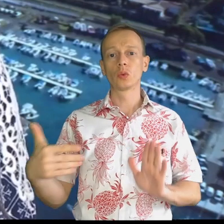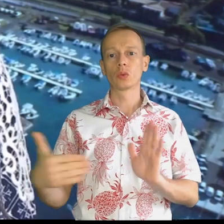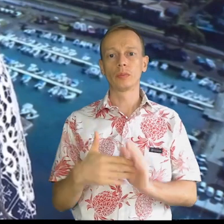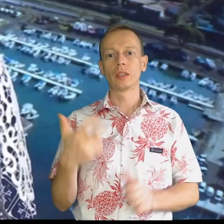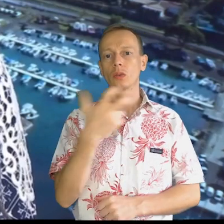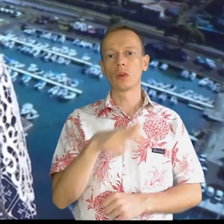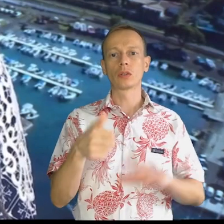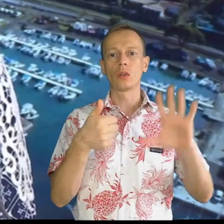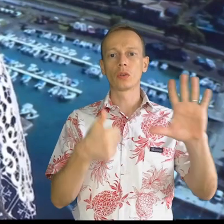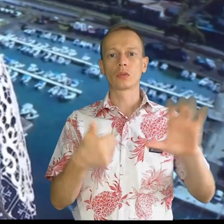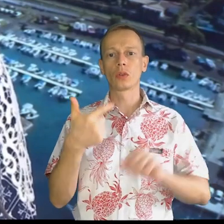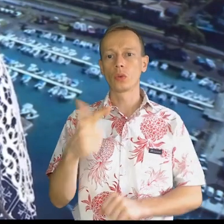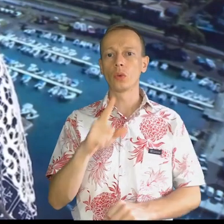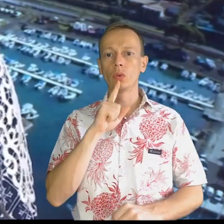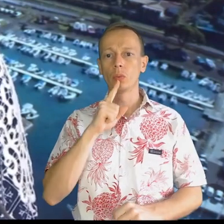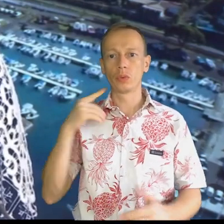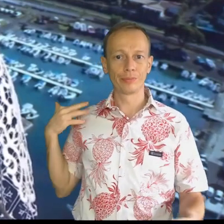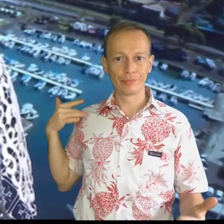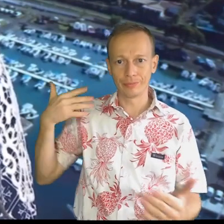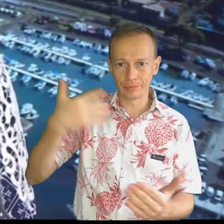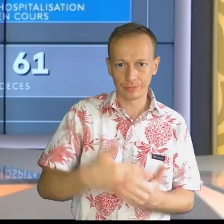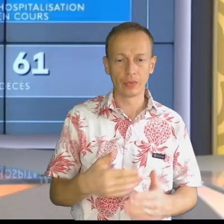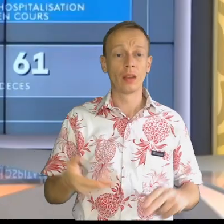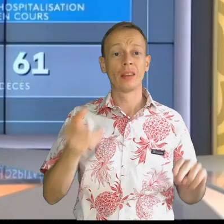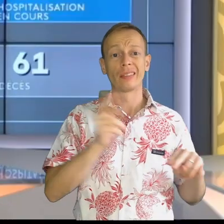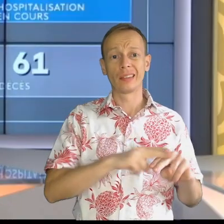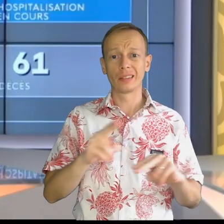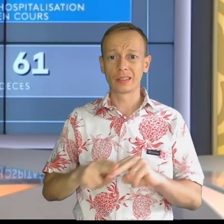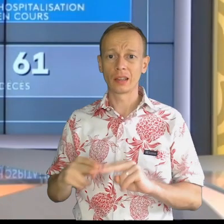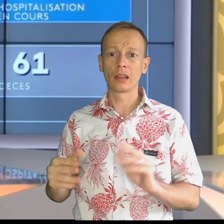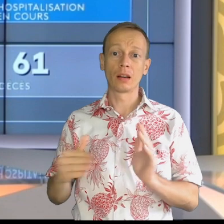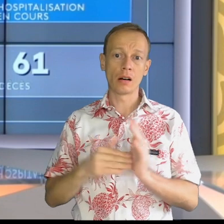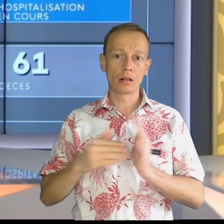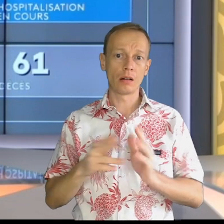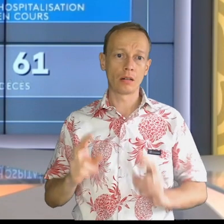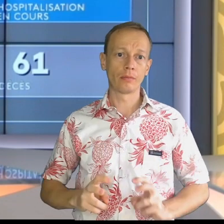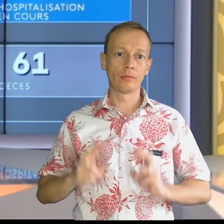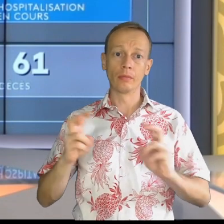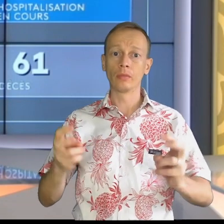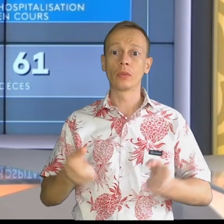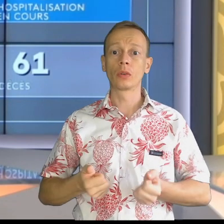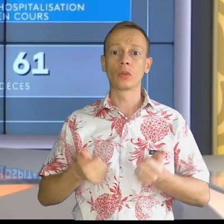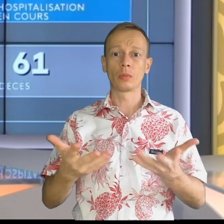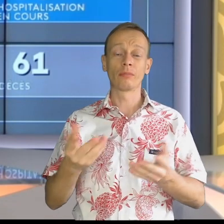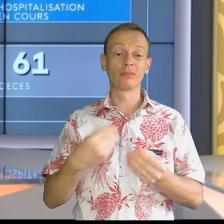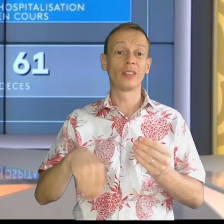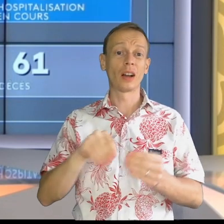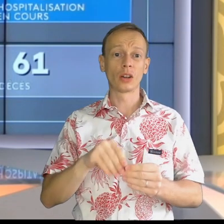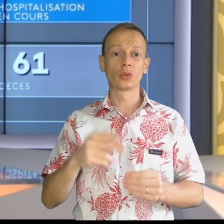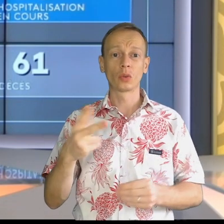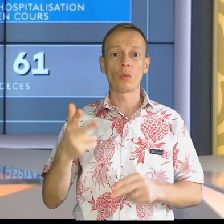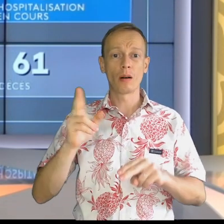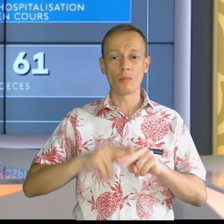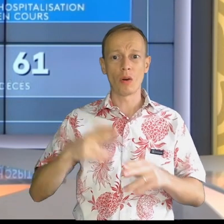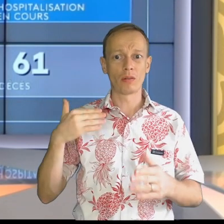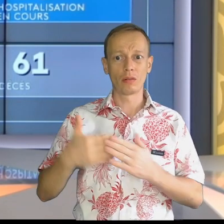12 362 cas depuis le début. Les chiffres de décès, malheureusement, a de nouveau augmenté.